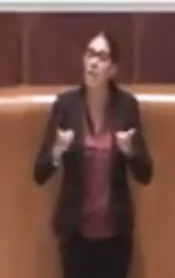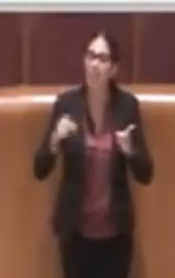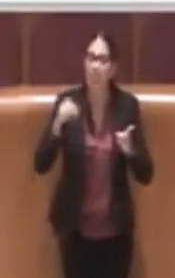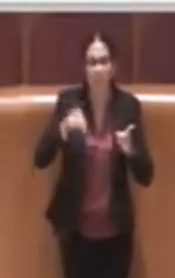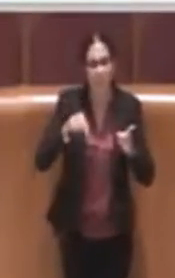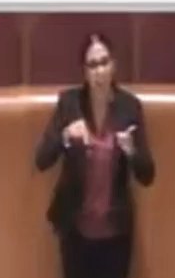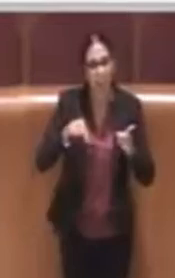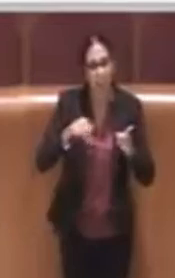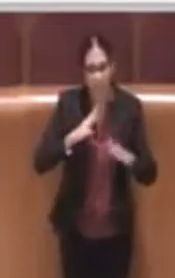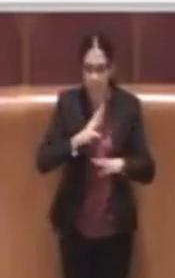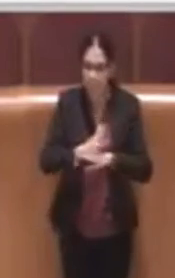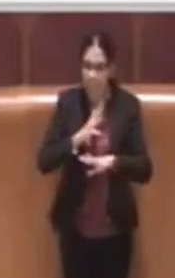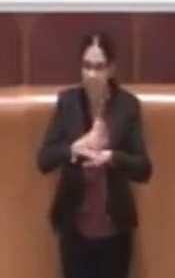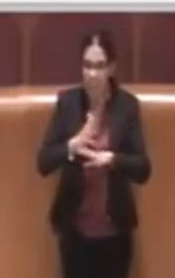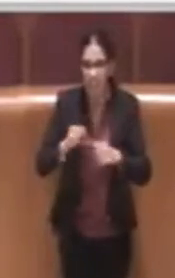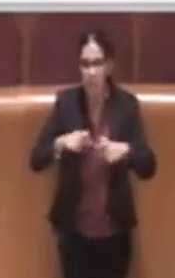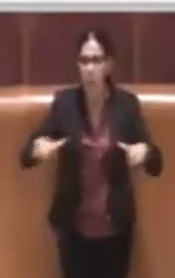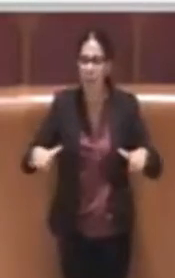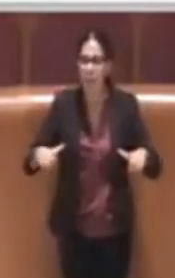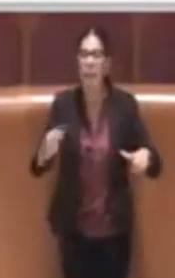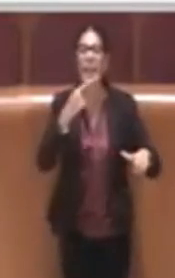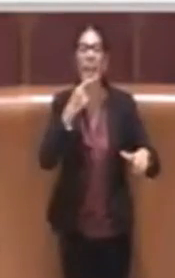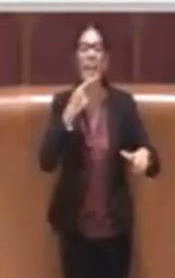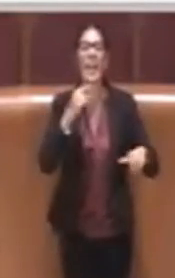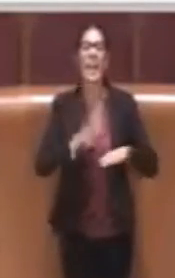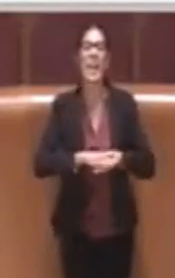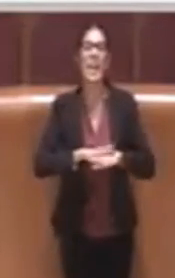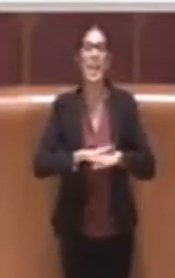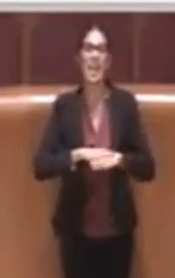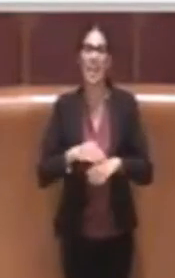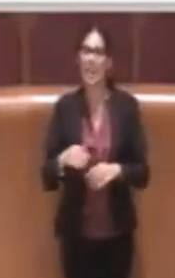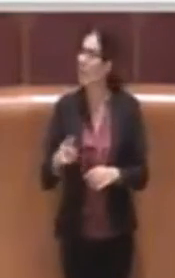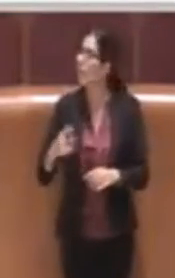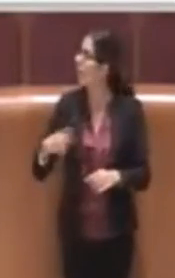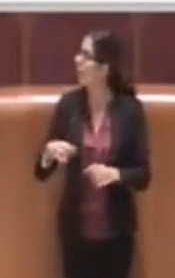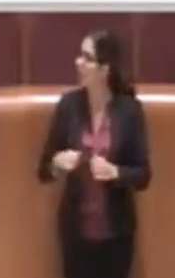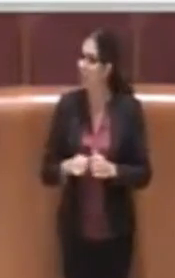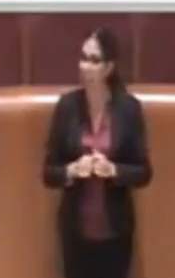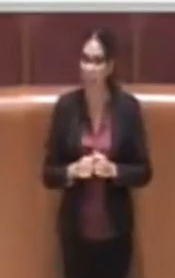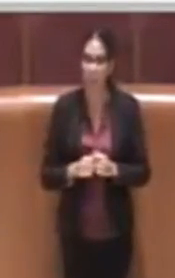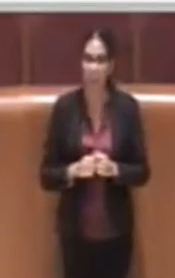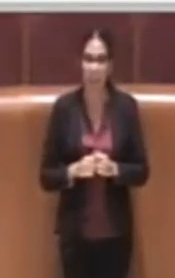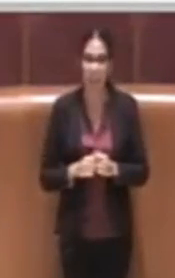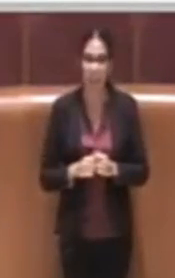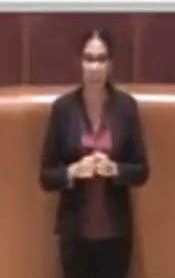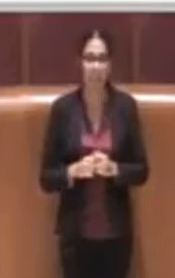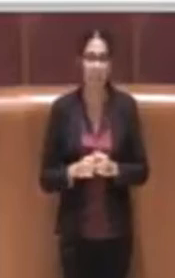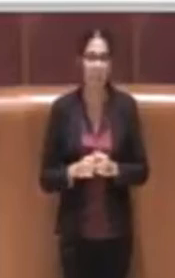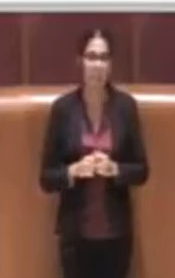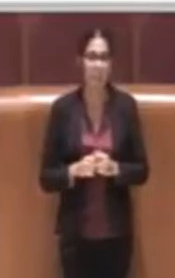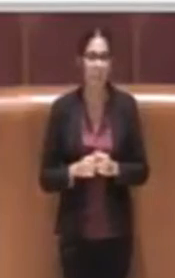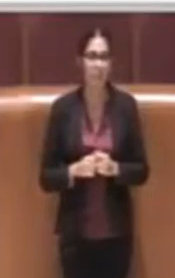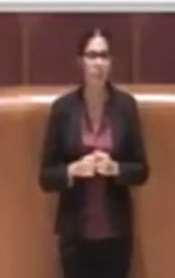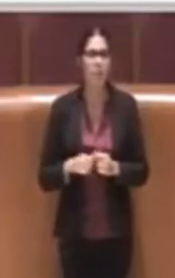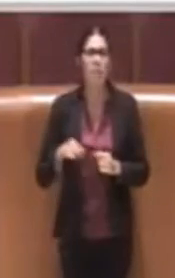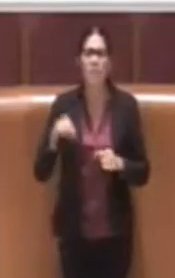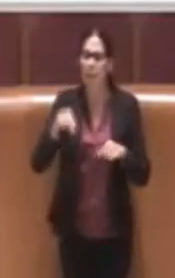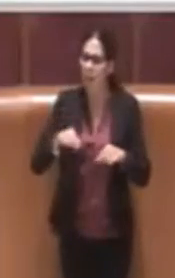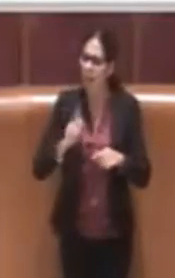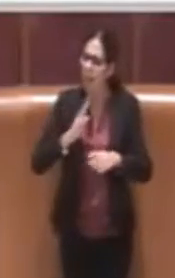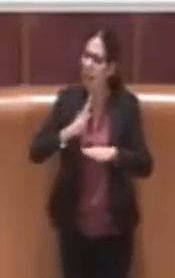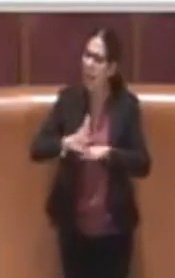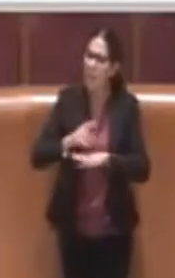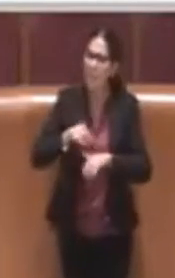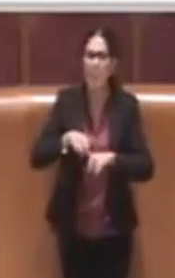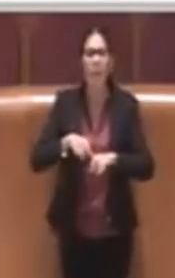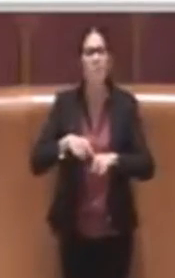questo intervento urbanistico, Presidente? Chi ha voluto questo intervento urbanistico